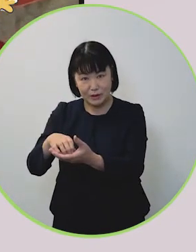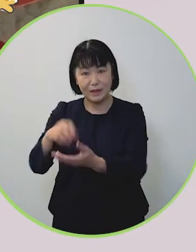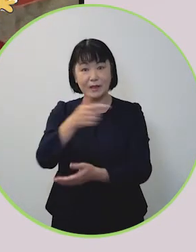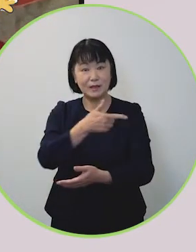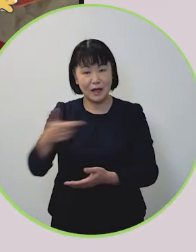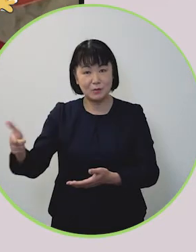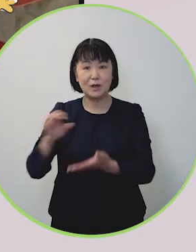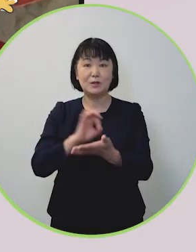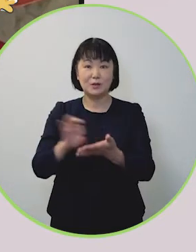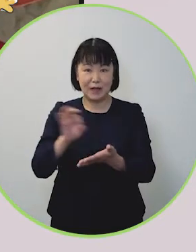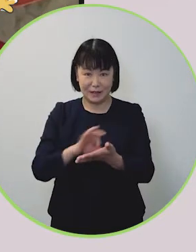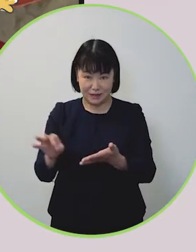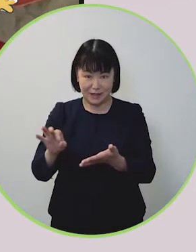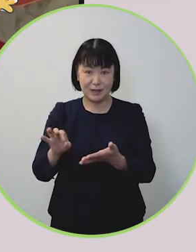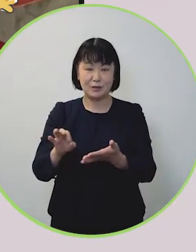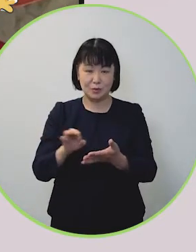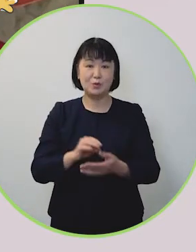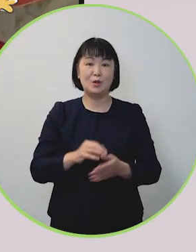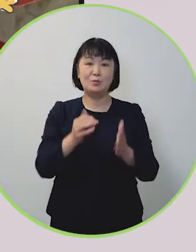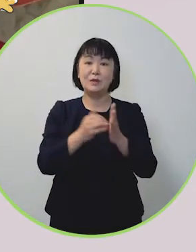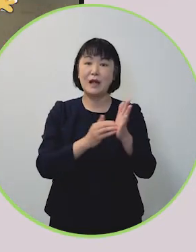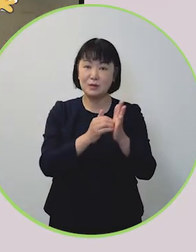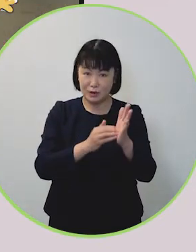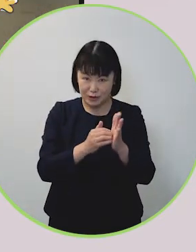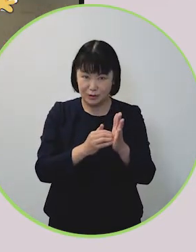いるプラスチックのことなの